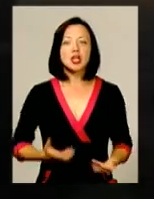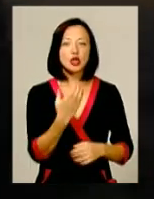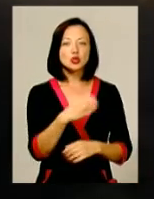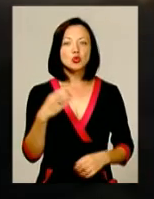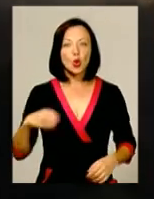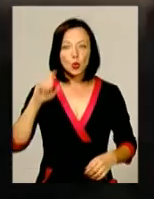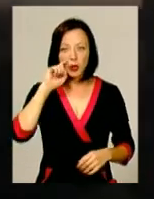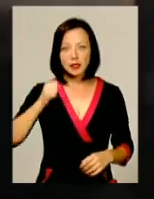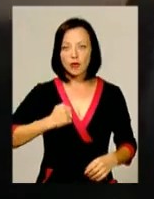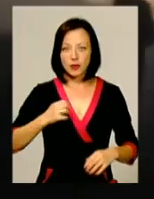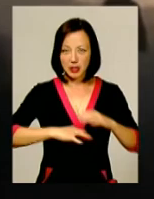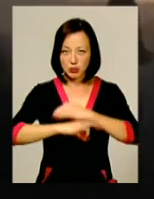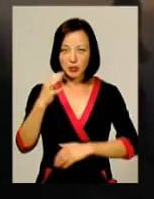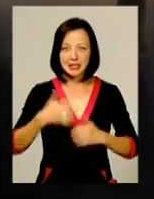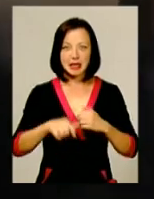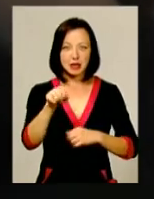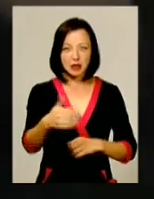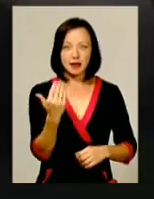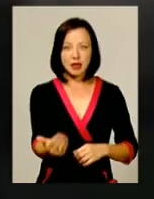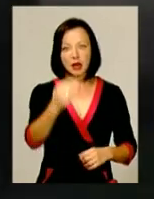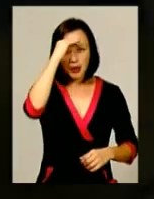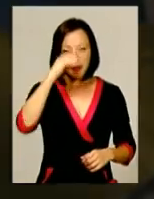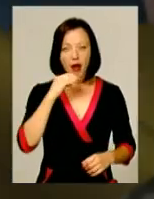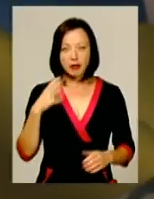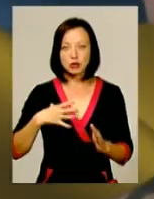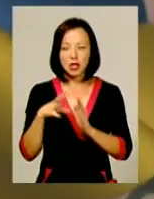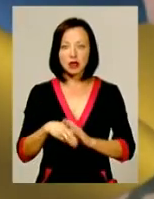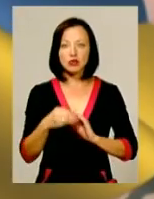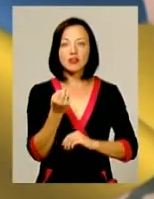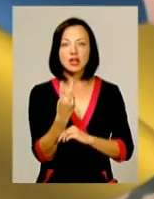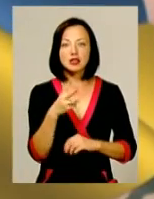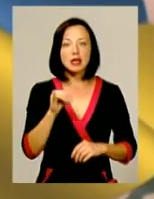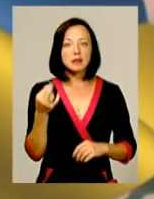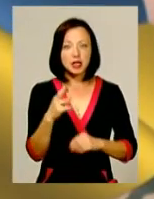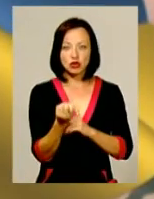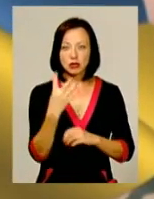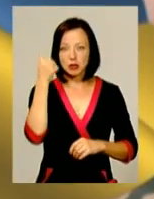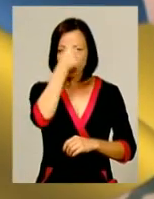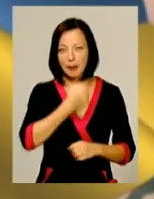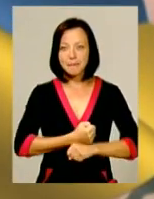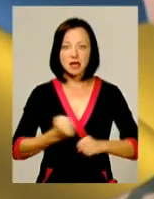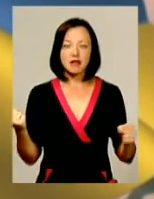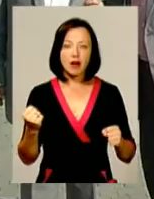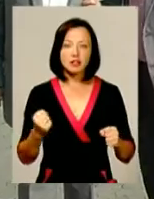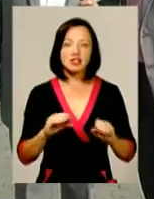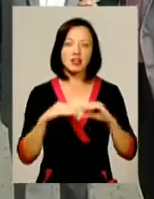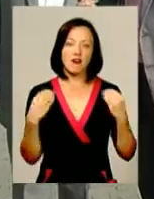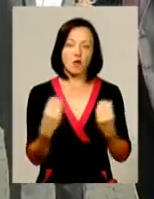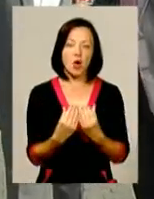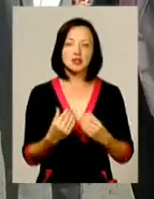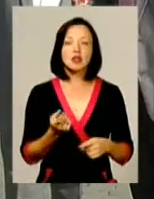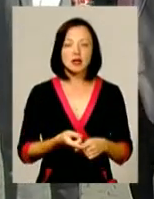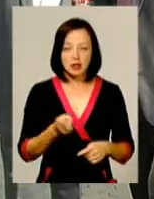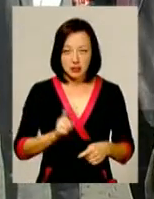на Сході. Серед них її батько, який загинув 12 липня 2014 року, підірвавшись на фугасі. Звичайно,